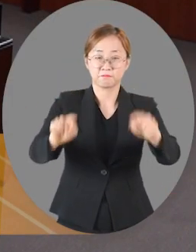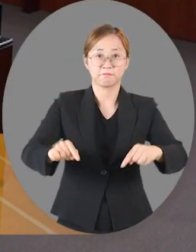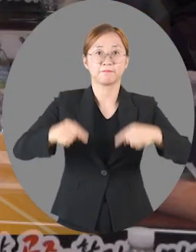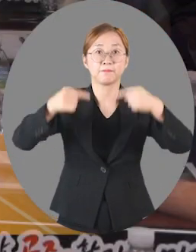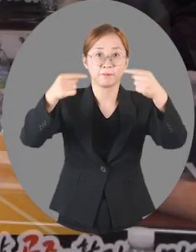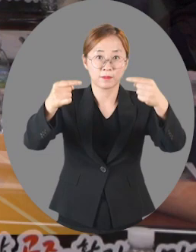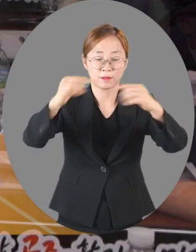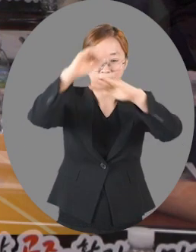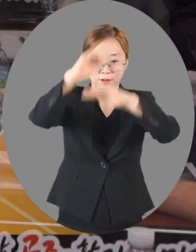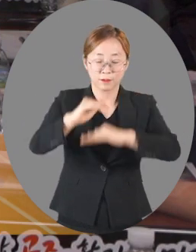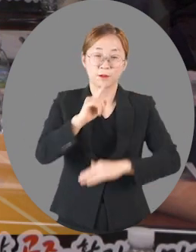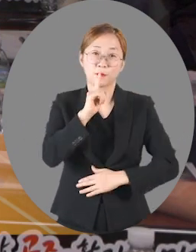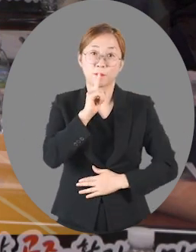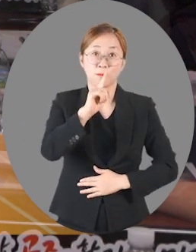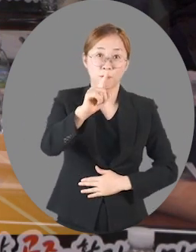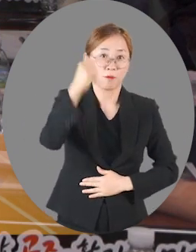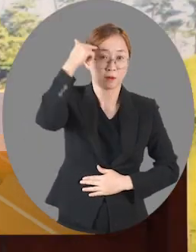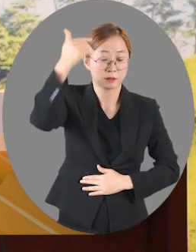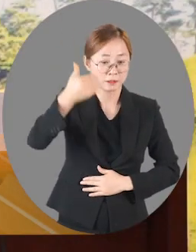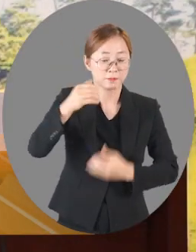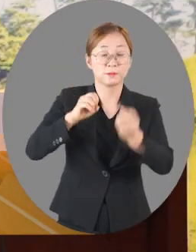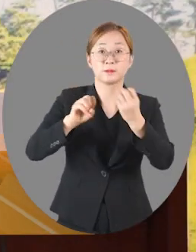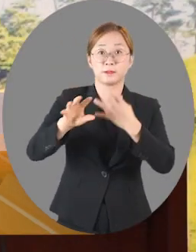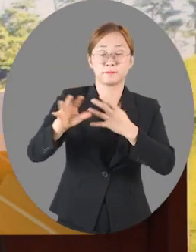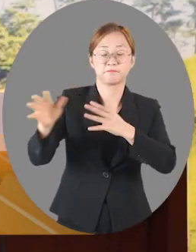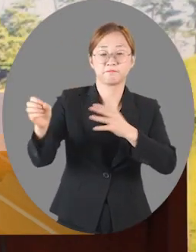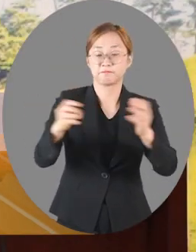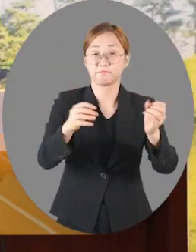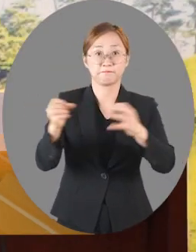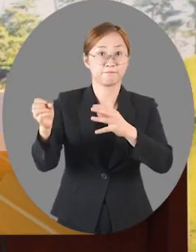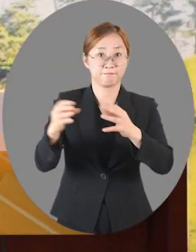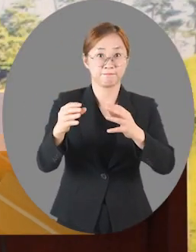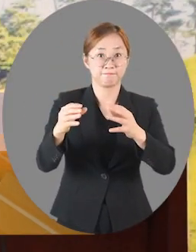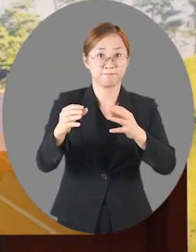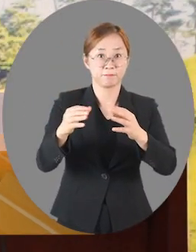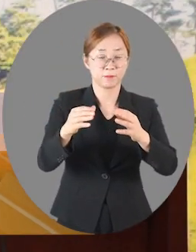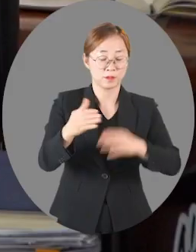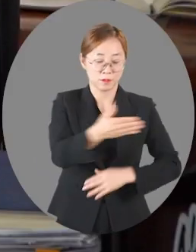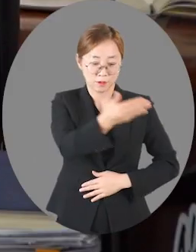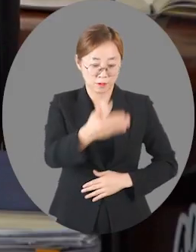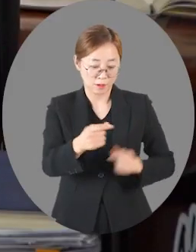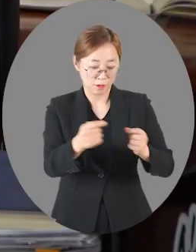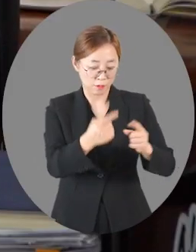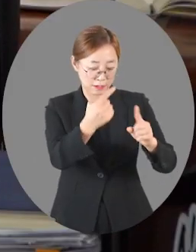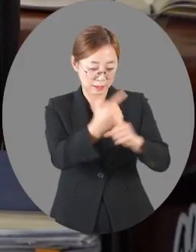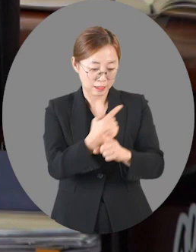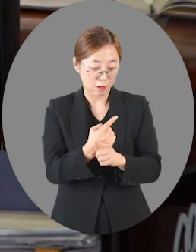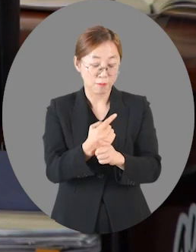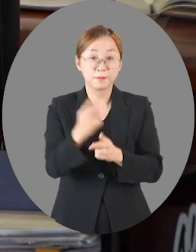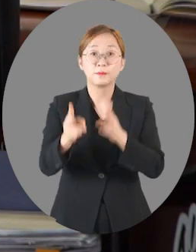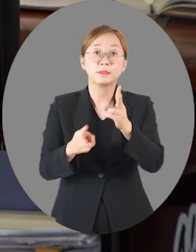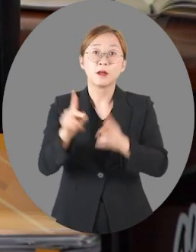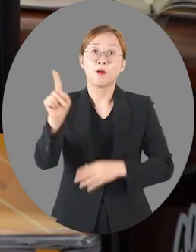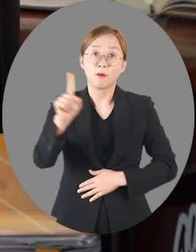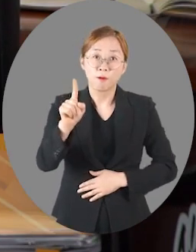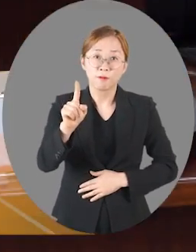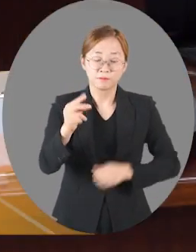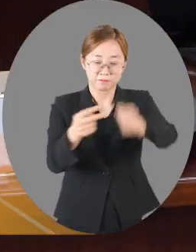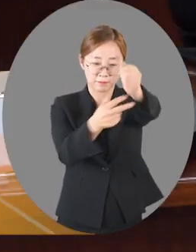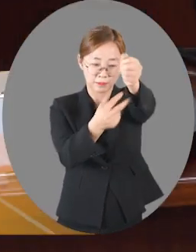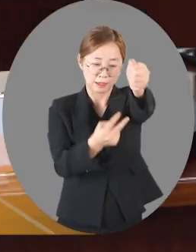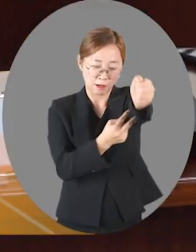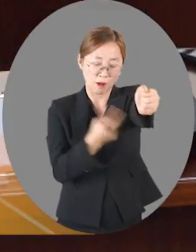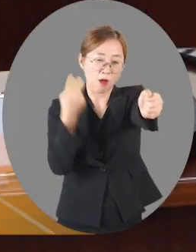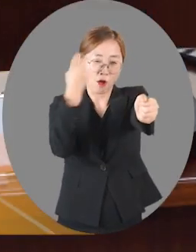참가해 용역사항을 보고하고 질의응답 시간을 가졌는데요. 재민천 프롬나드 조성 사업 관련은